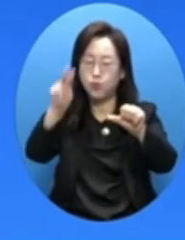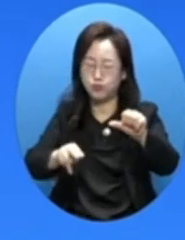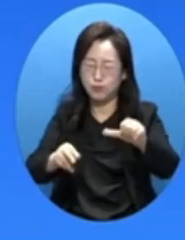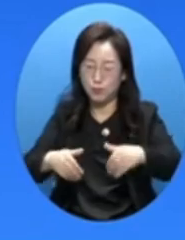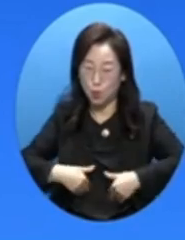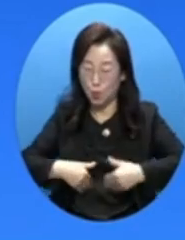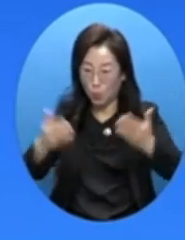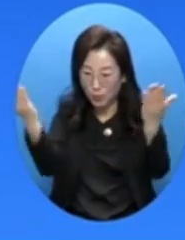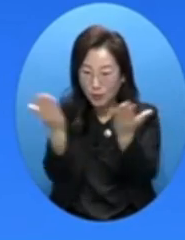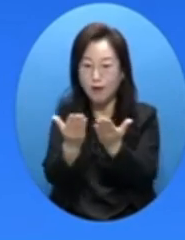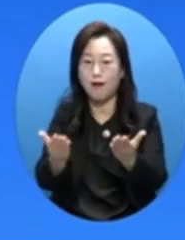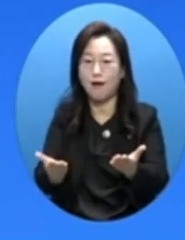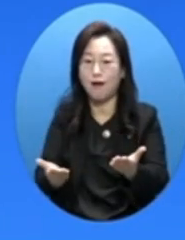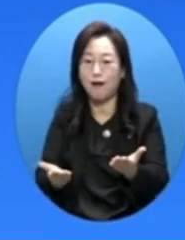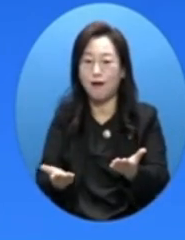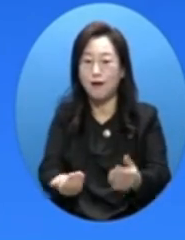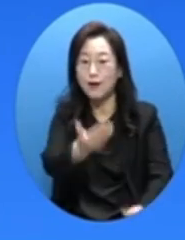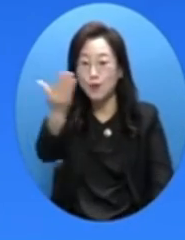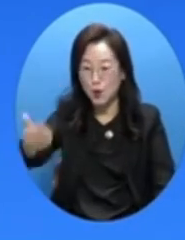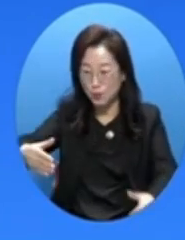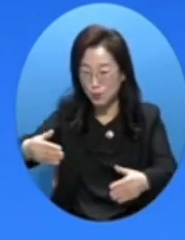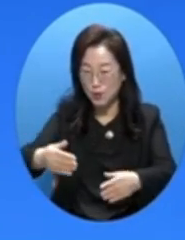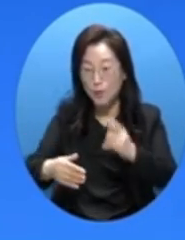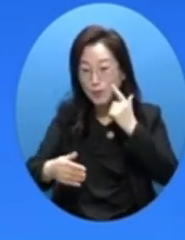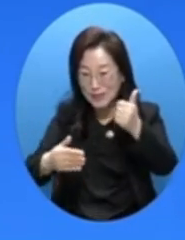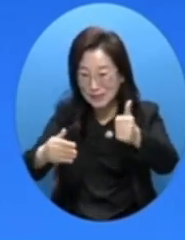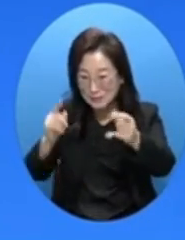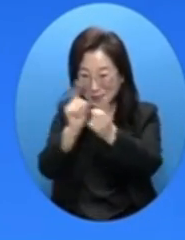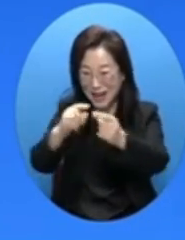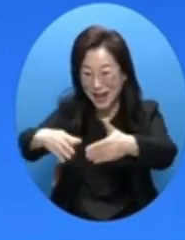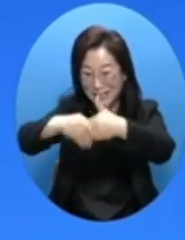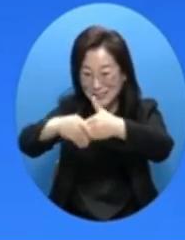제가 그렇다고 해서 여러분 악수할 때 한번 쥐어줄다 생각하지 마시고.